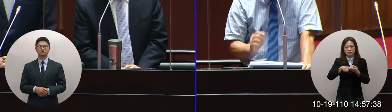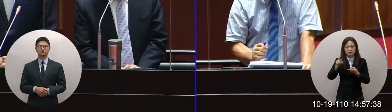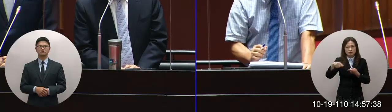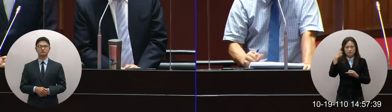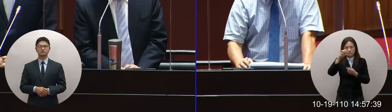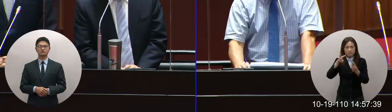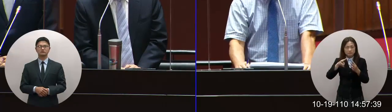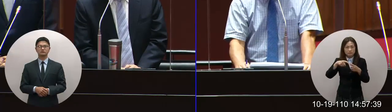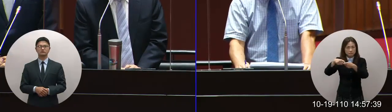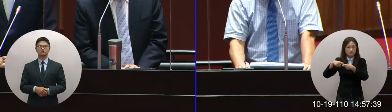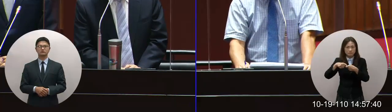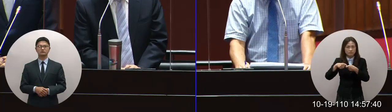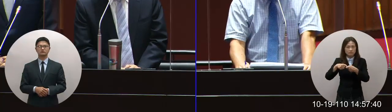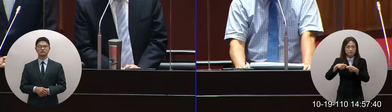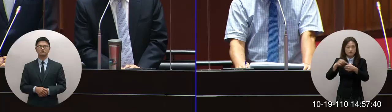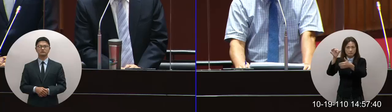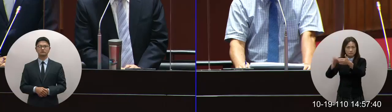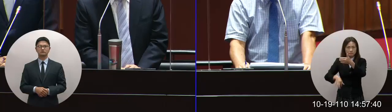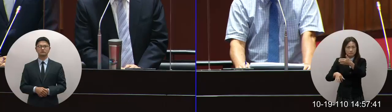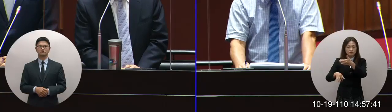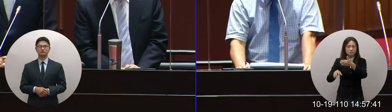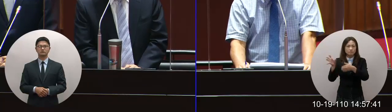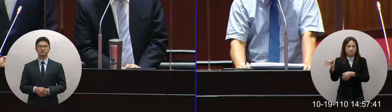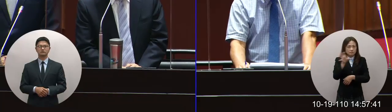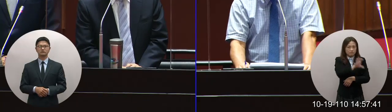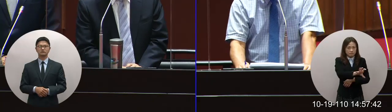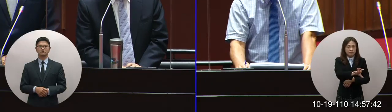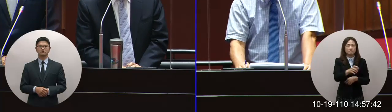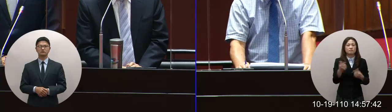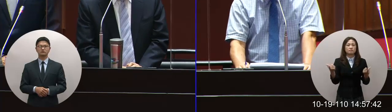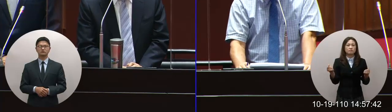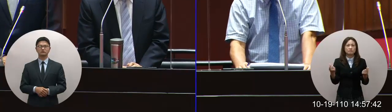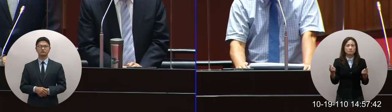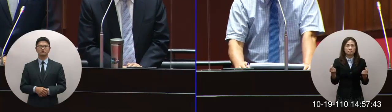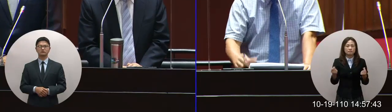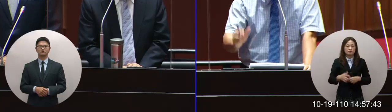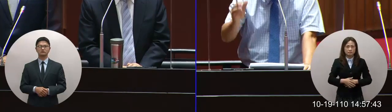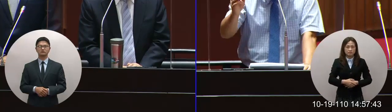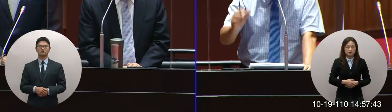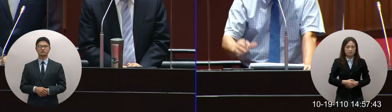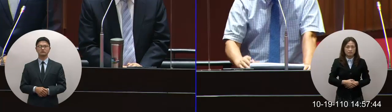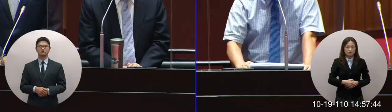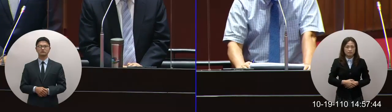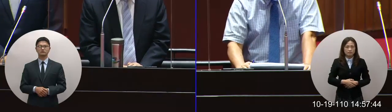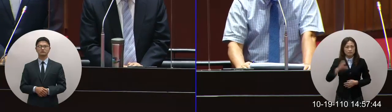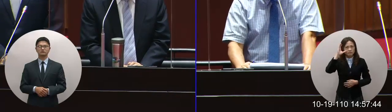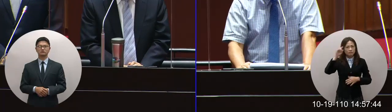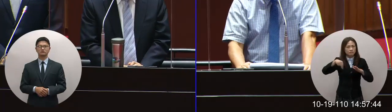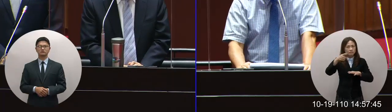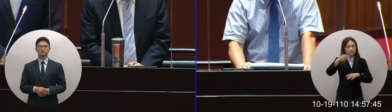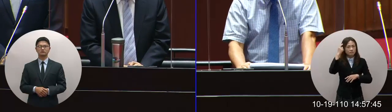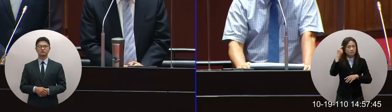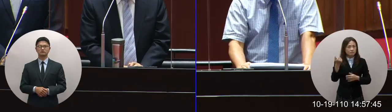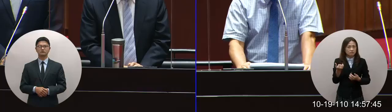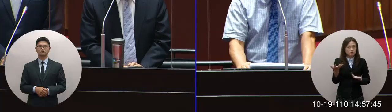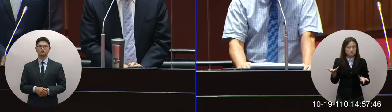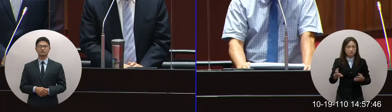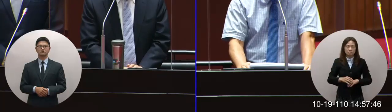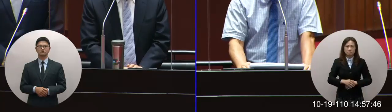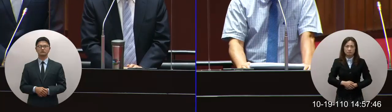供医疗保险证明，以减少我国医疗支出的负担。苏院长，你有什么看法？跟部